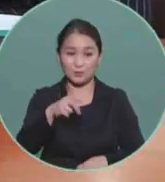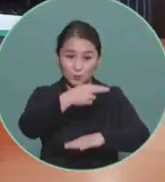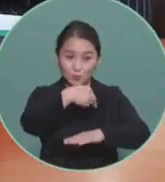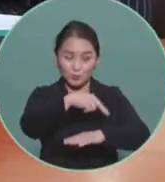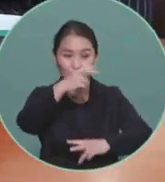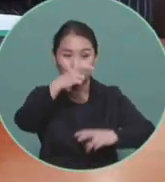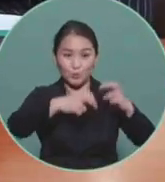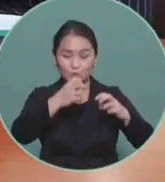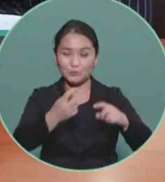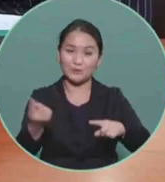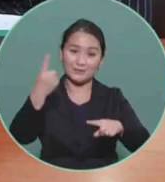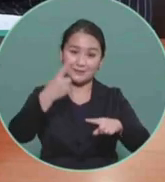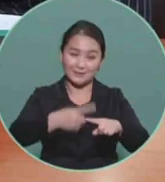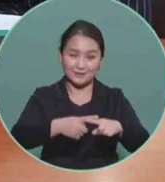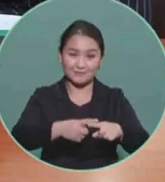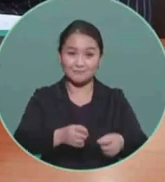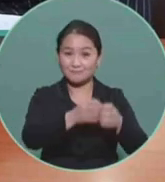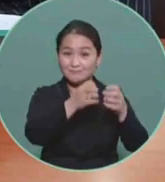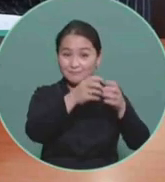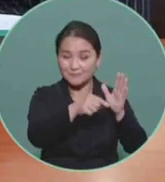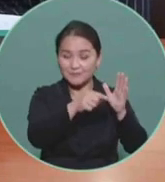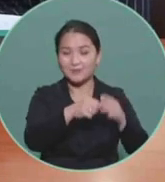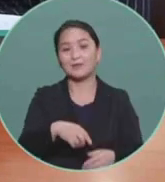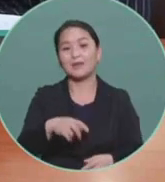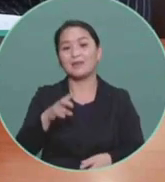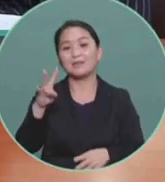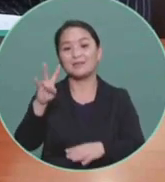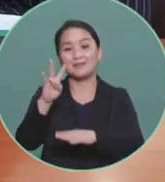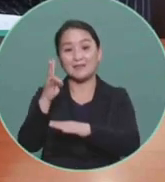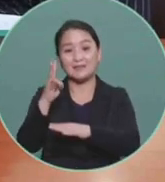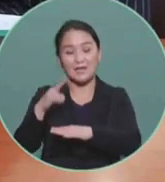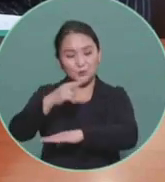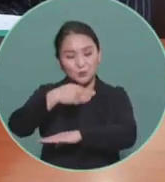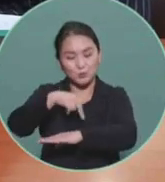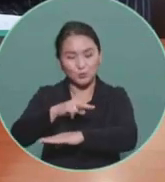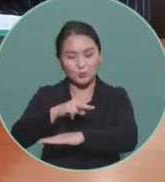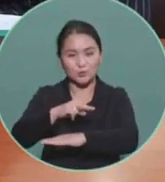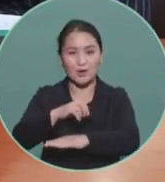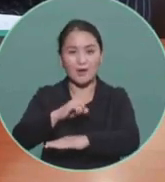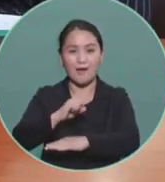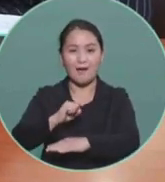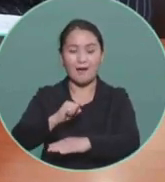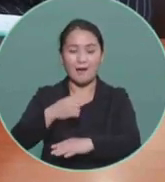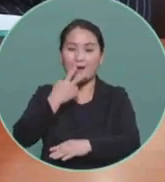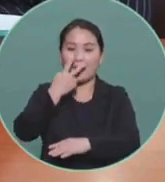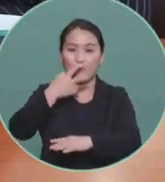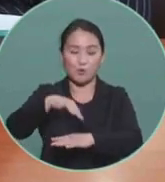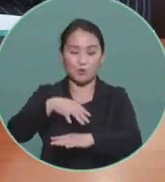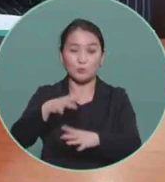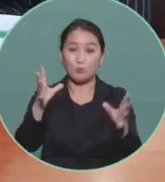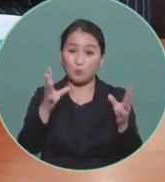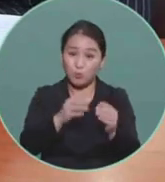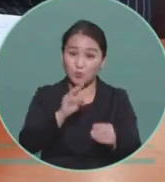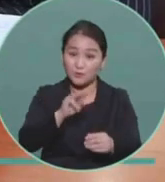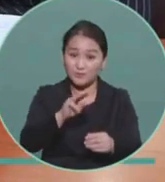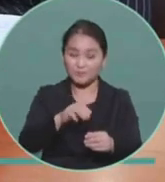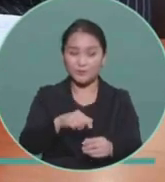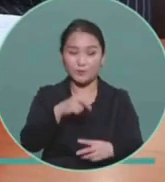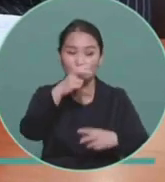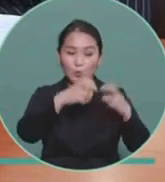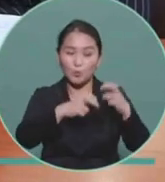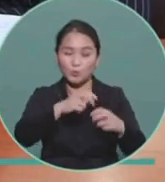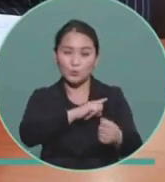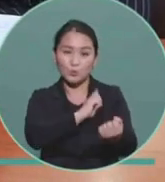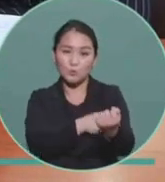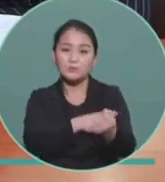Тэгэхээр энэ жилээс бол налаах төрхийн агарын бохирдол бол тодорхой хэмжээгээр бол буурна гэж харж байгаа тийм ээ. Тэгэхээр энэ хүү одоо үйлдвэрийн хүчин чадал